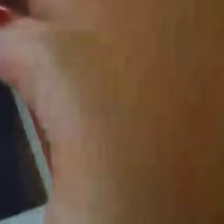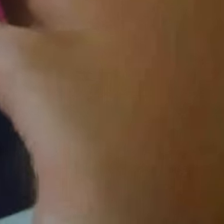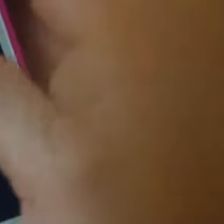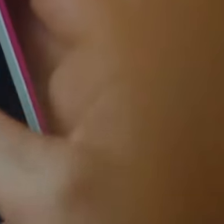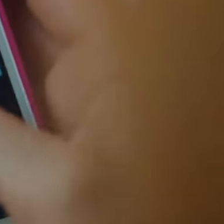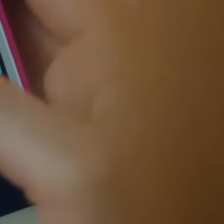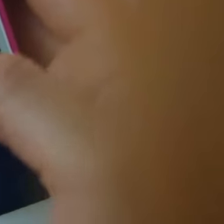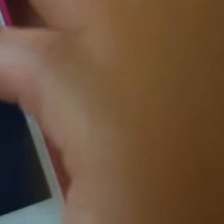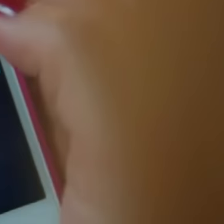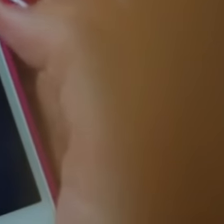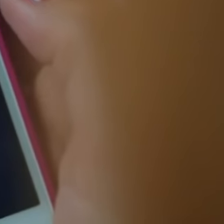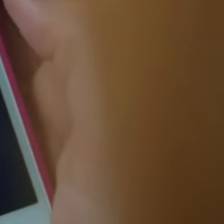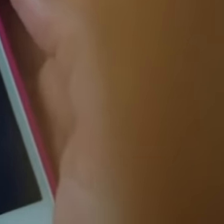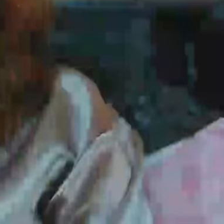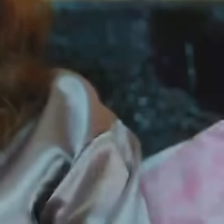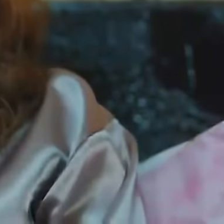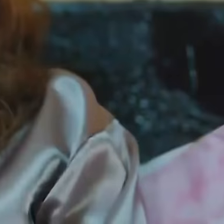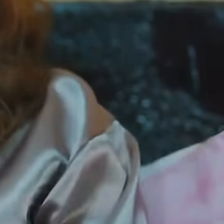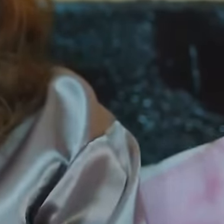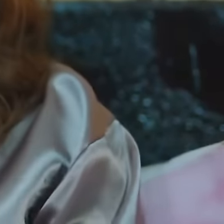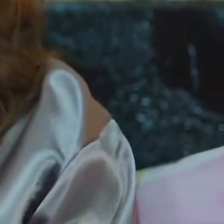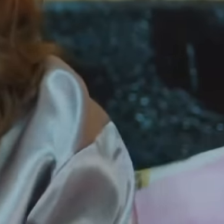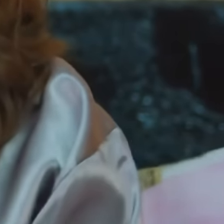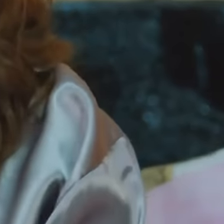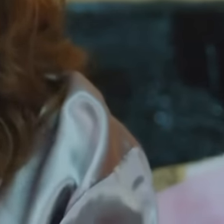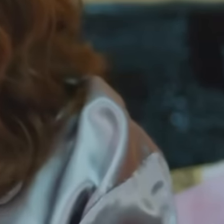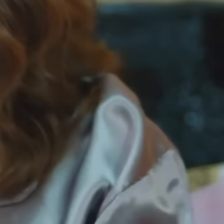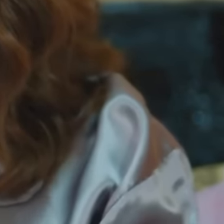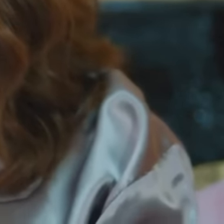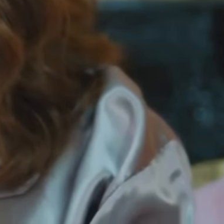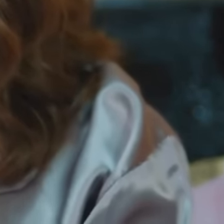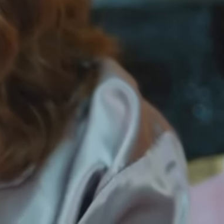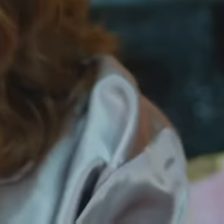Covid'inden telefonunu aldı. Şener'le bahçede çekilmiş fotoğraflarına bakıyor.